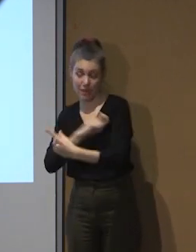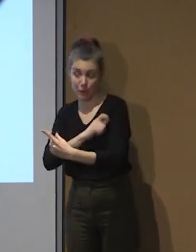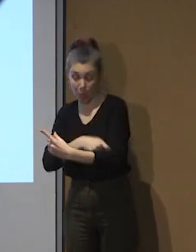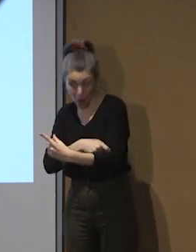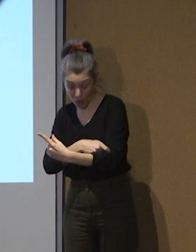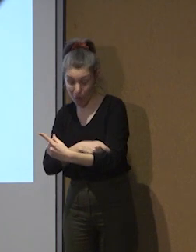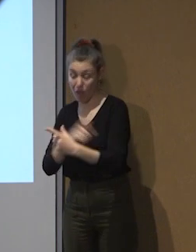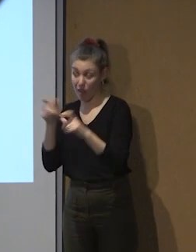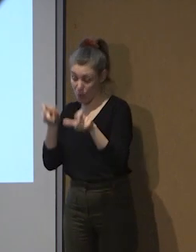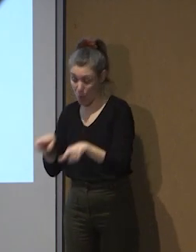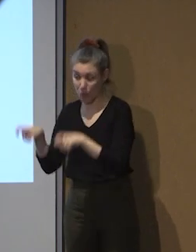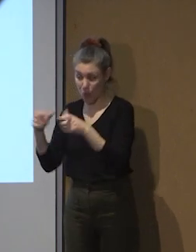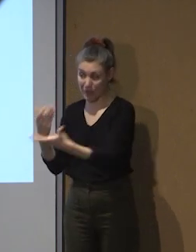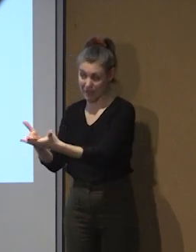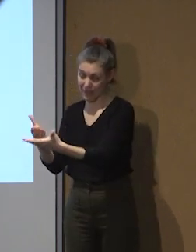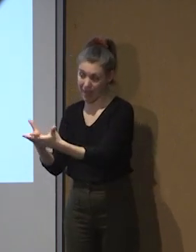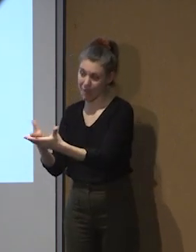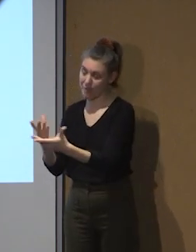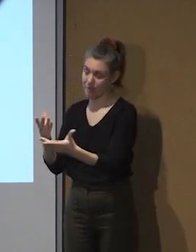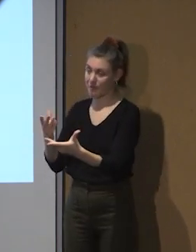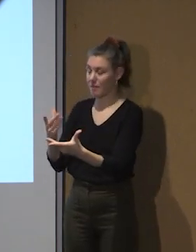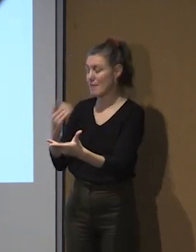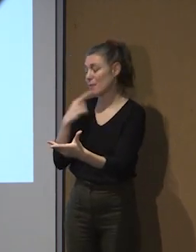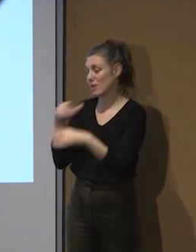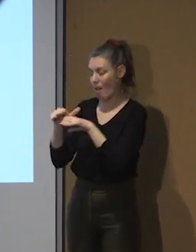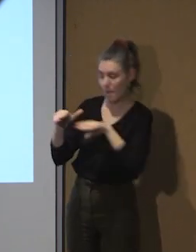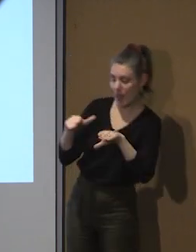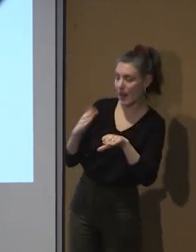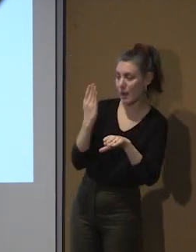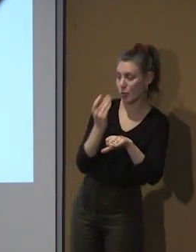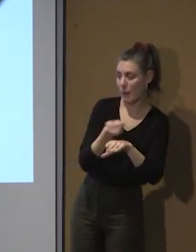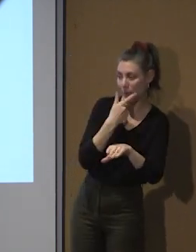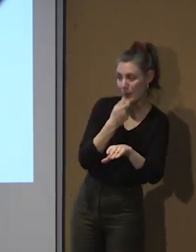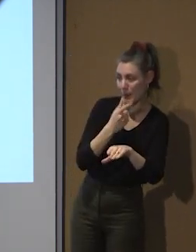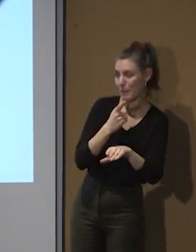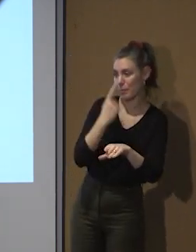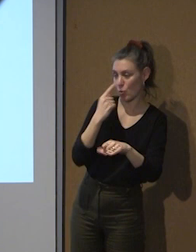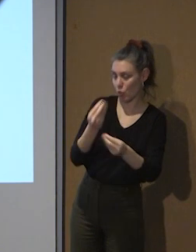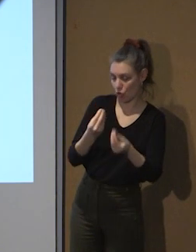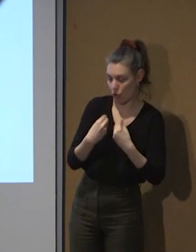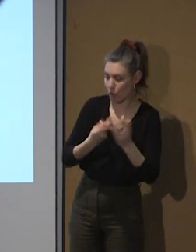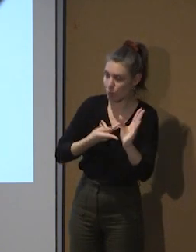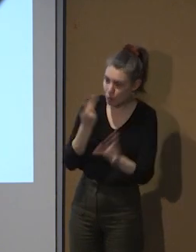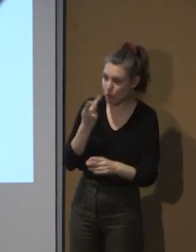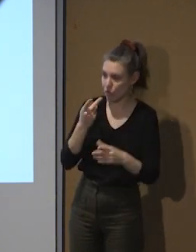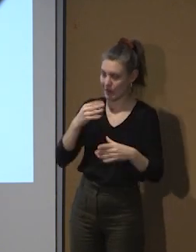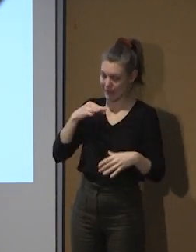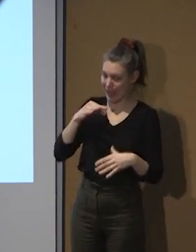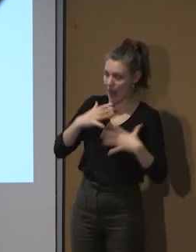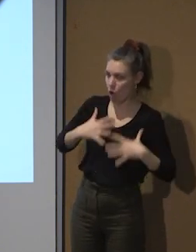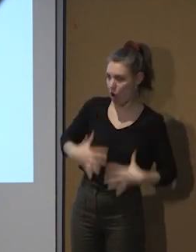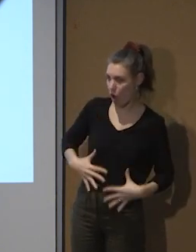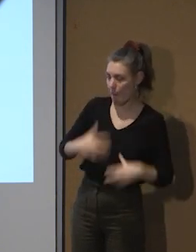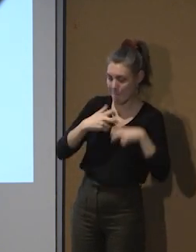au-delà d'1h30. Et donc, ça va être une supplémentation supplémentaire, justement, sur laquelle on doit être vigilant sur les gens